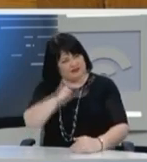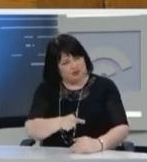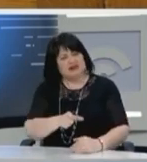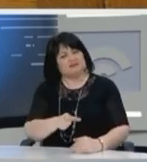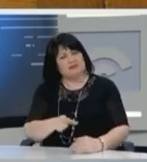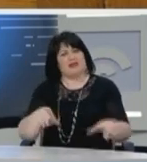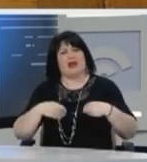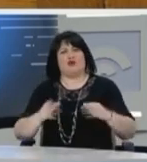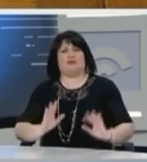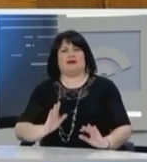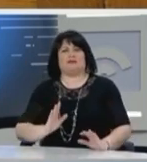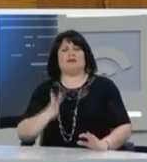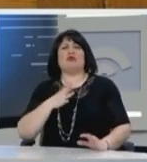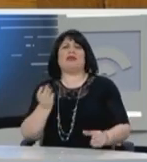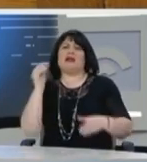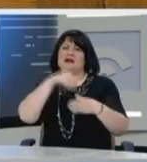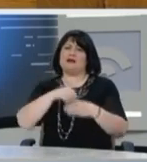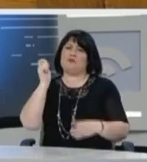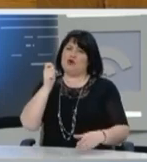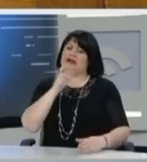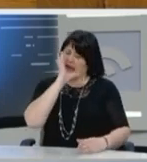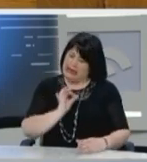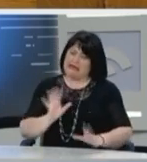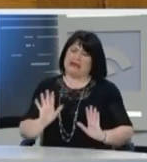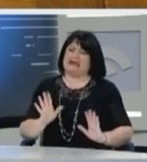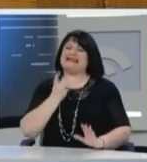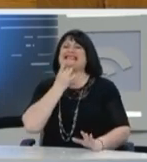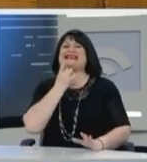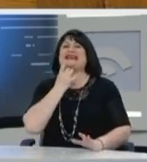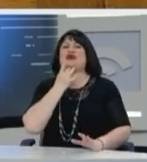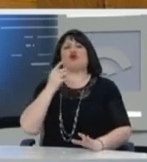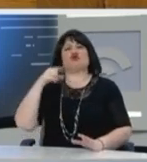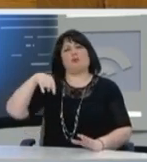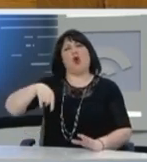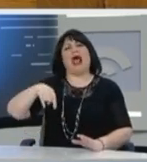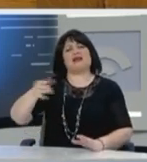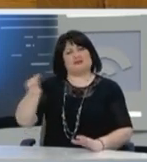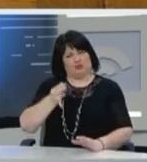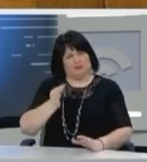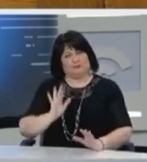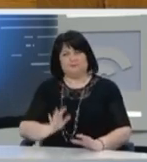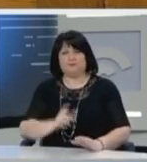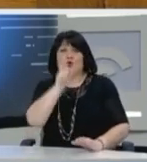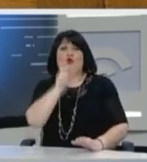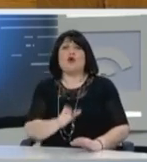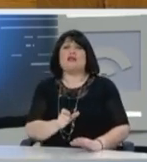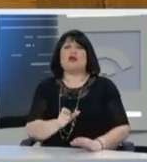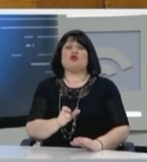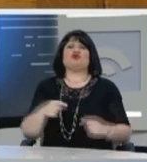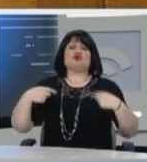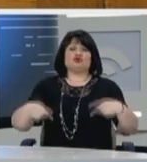που θέλησε να μπει στην πολιτική. Είναι αληθές αυτό. Ήταν σκληρός ο Πολάκης. Αλλά και ο ίδιος ο